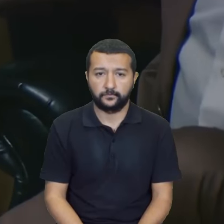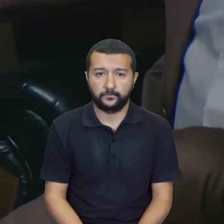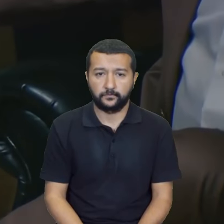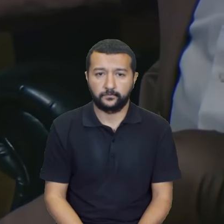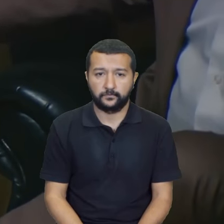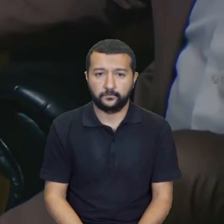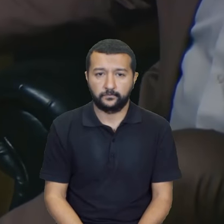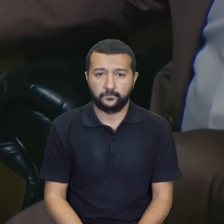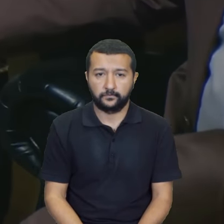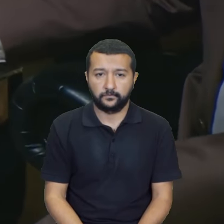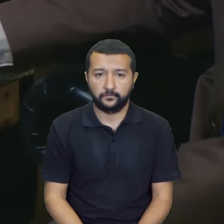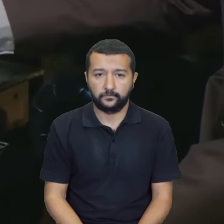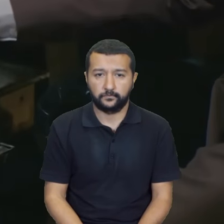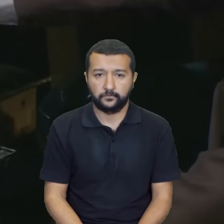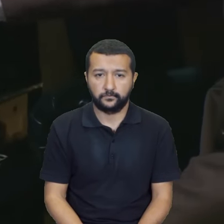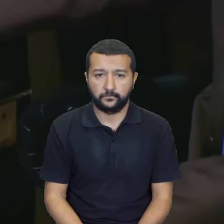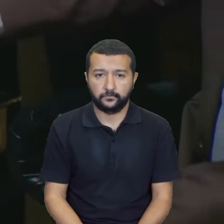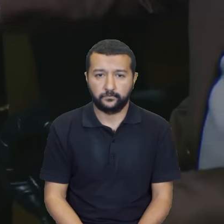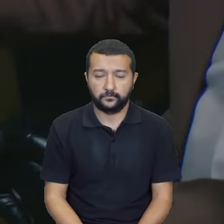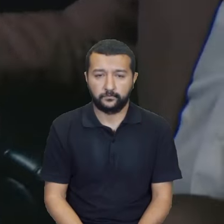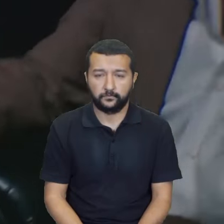Kenardan maşayı çekip etleri çevirdi.